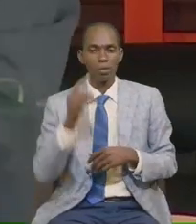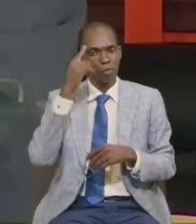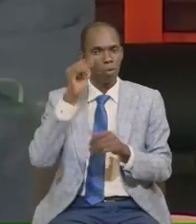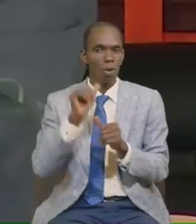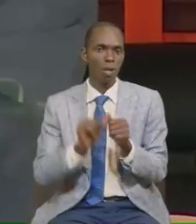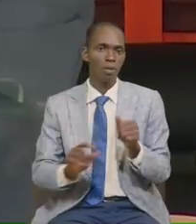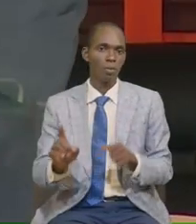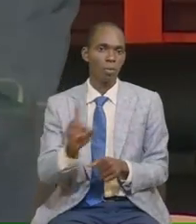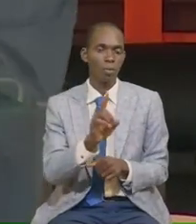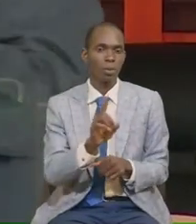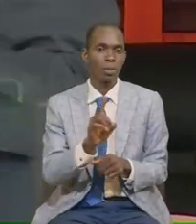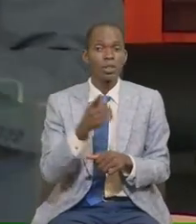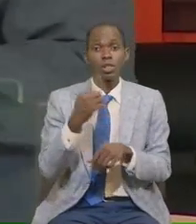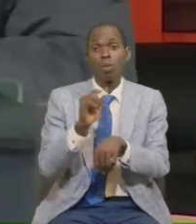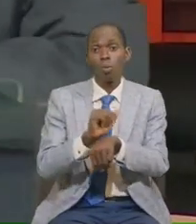Jean 6,